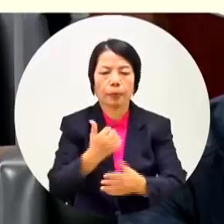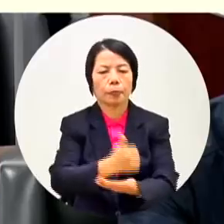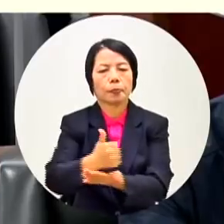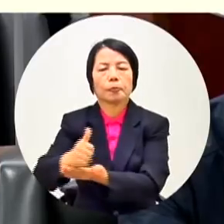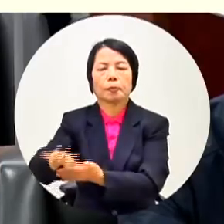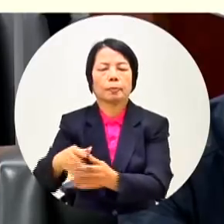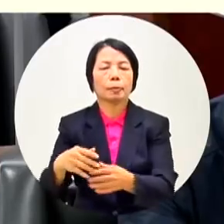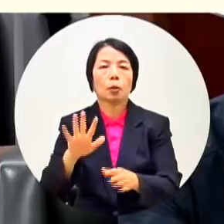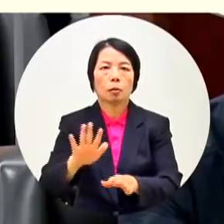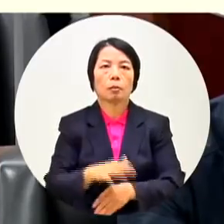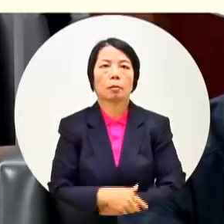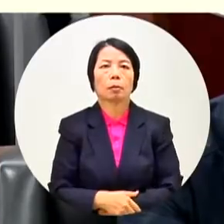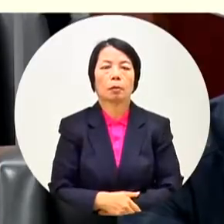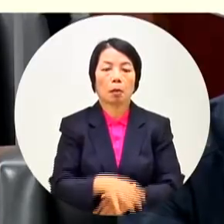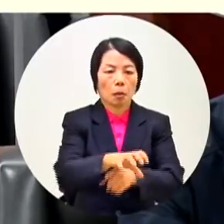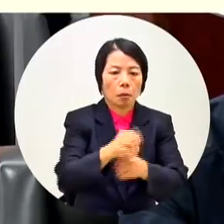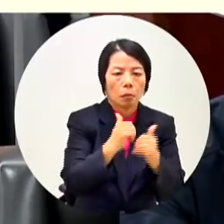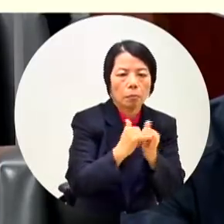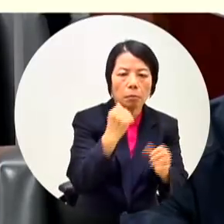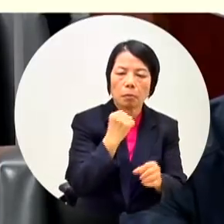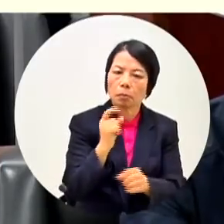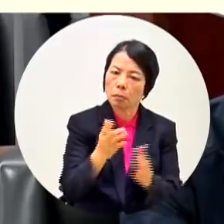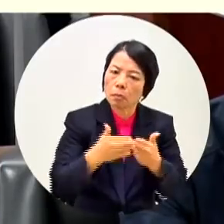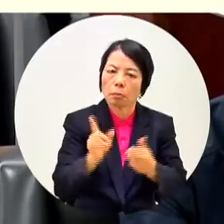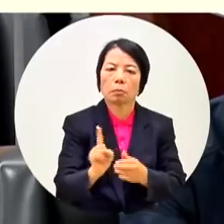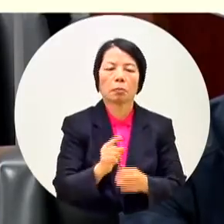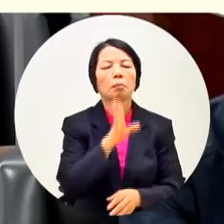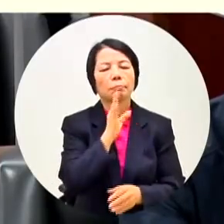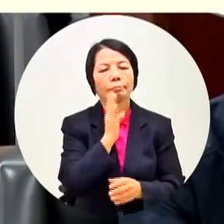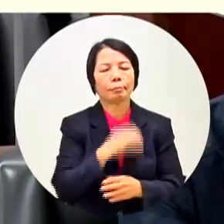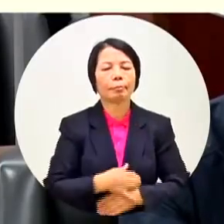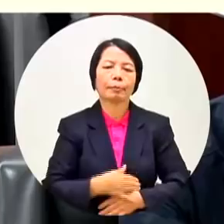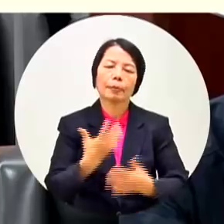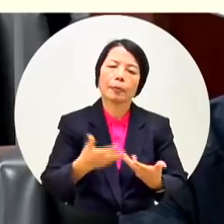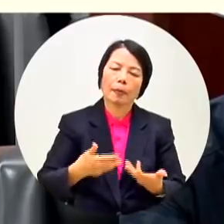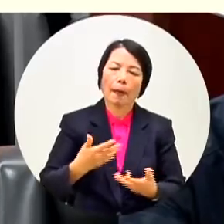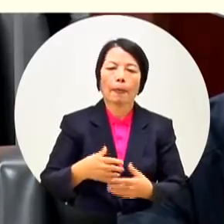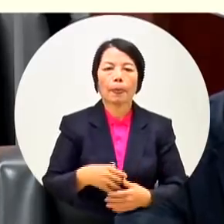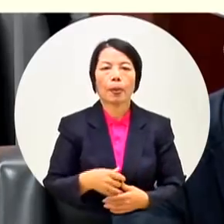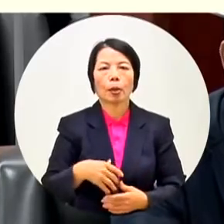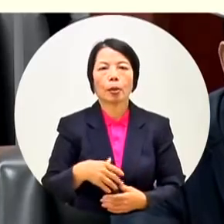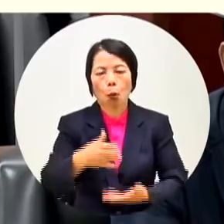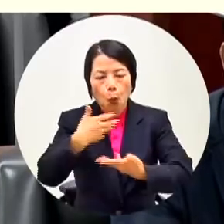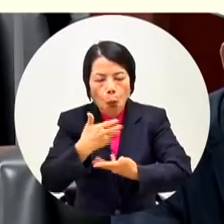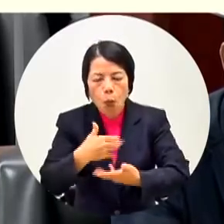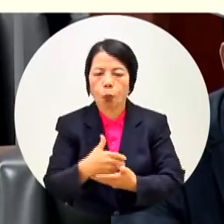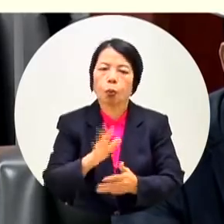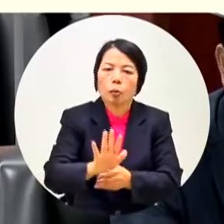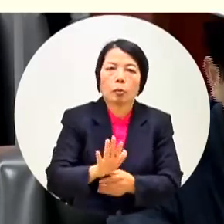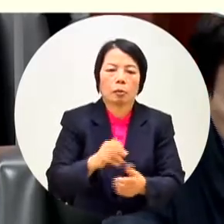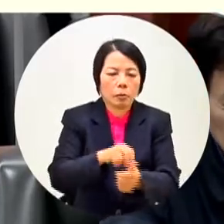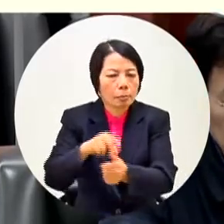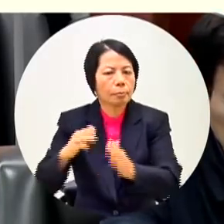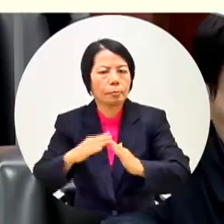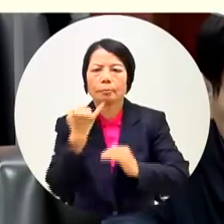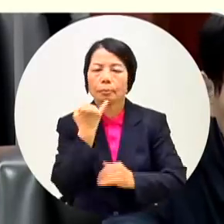是什么？是要三餐温饱。哦，并不是说我们现在农业社会呢，哈，在一个整体的工